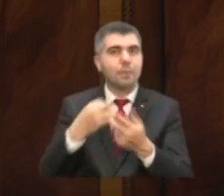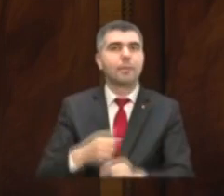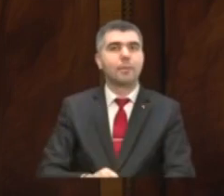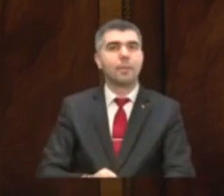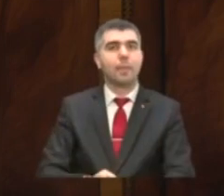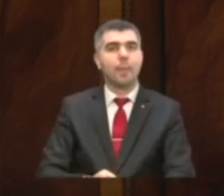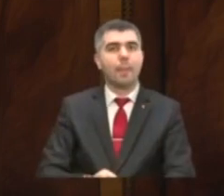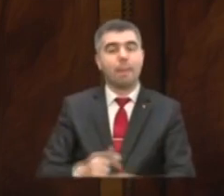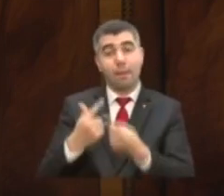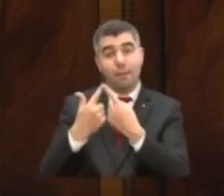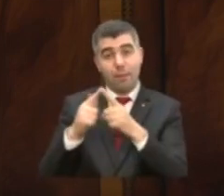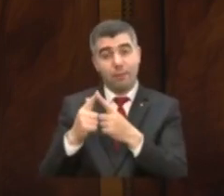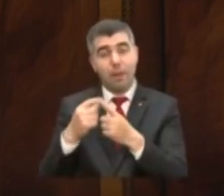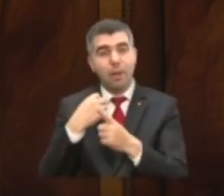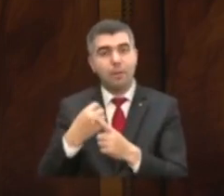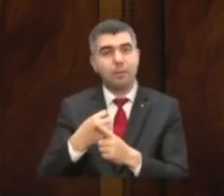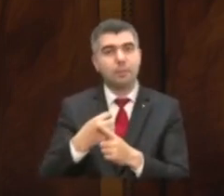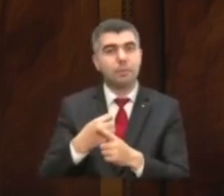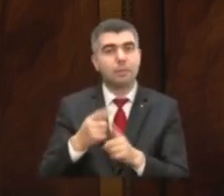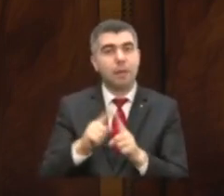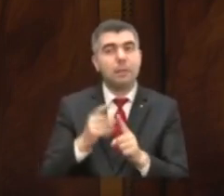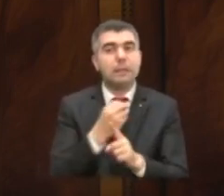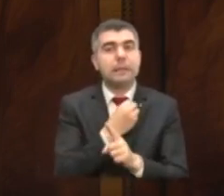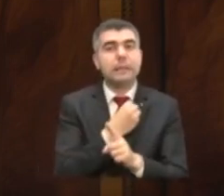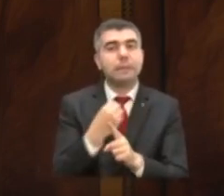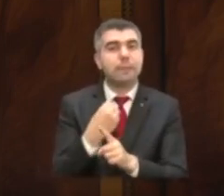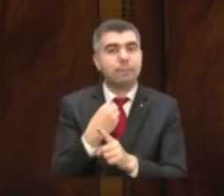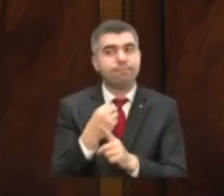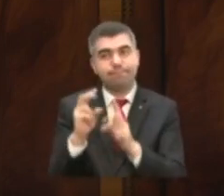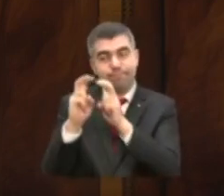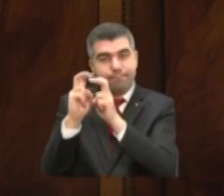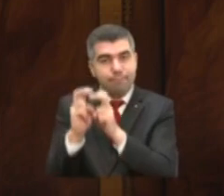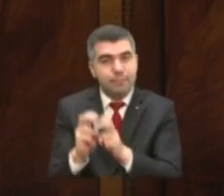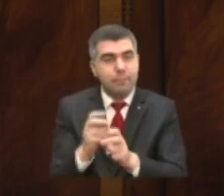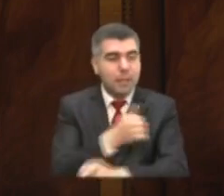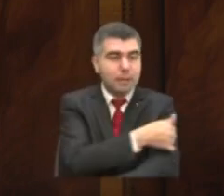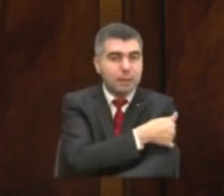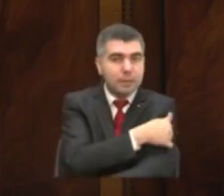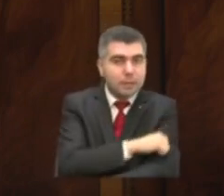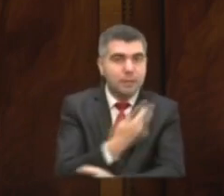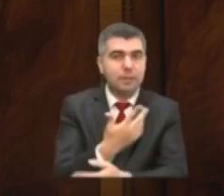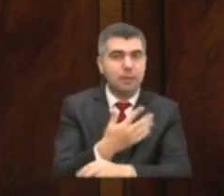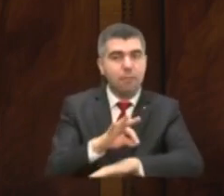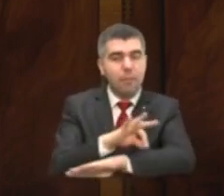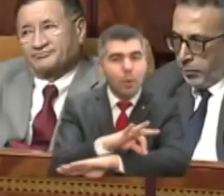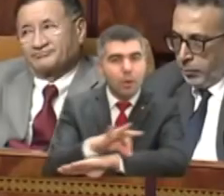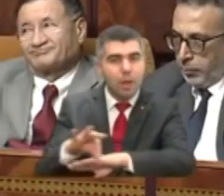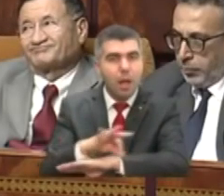ظل الخصاص الكبير في الأطر الطبية والشبه الطبية والإدارية وسوء